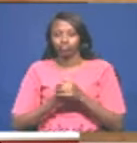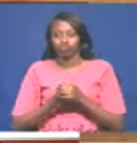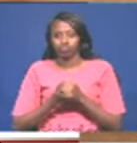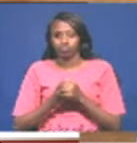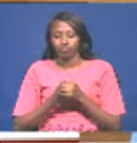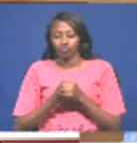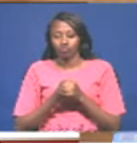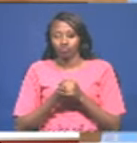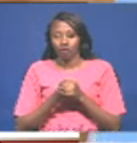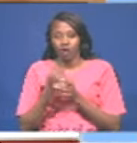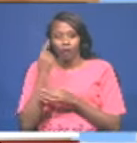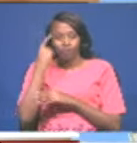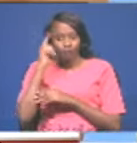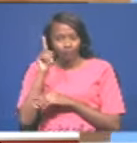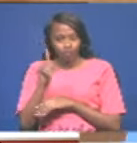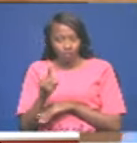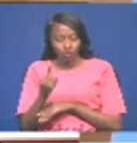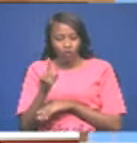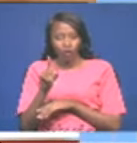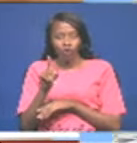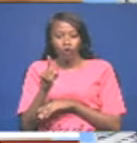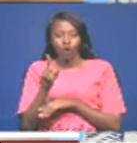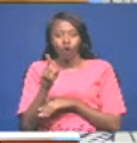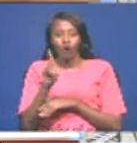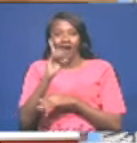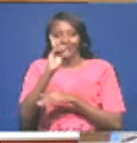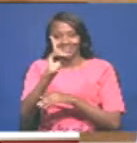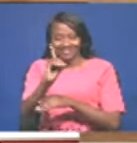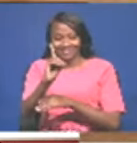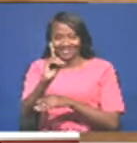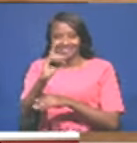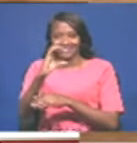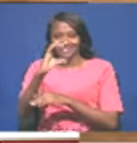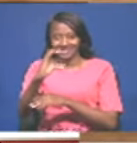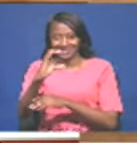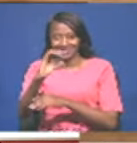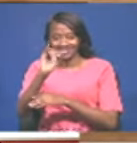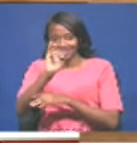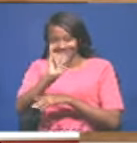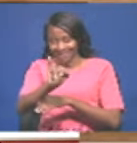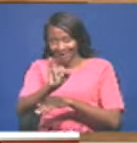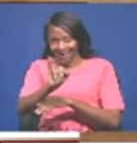of the Director General of CID,